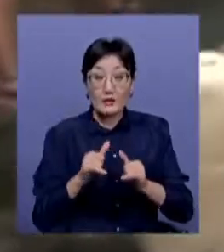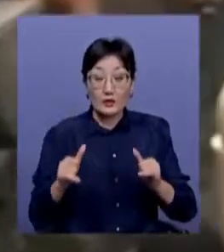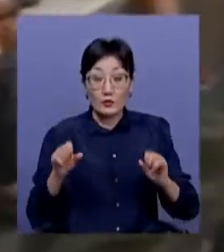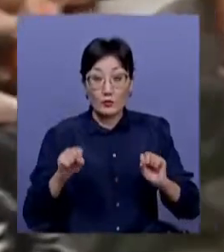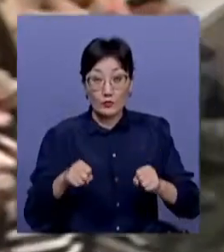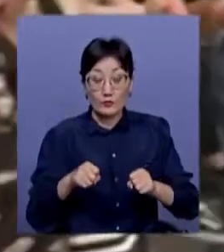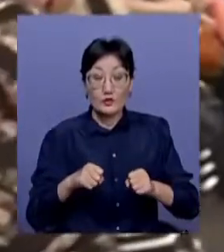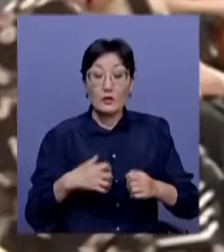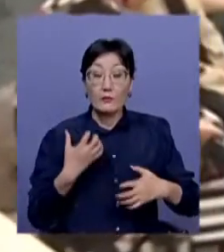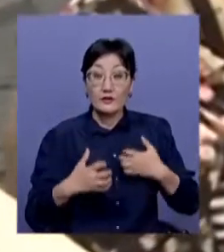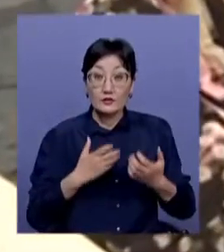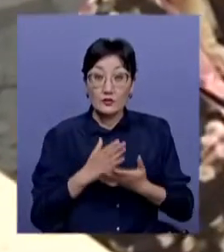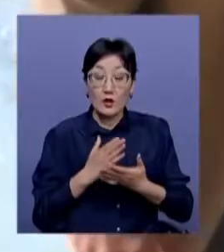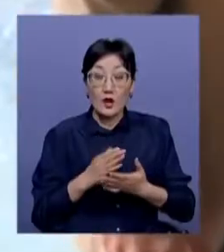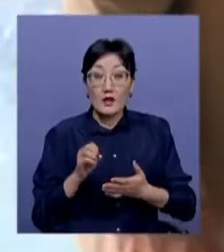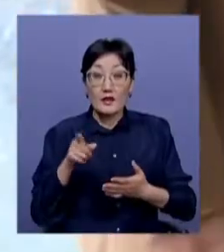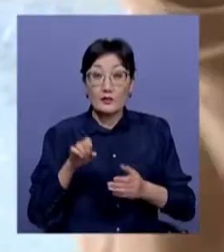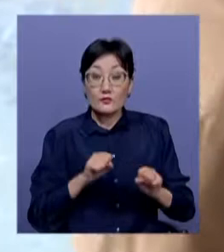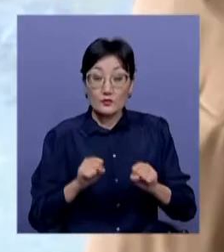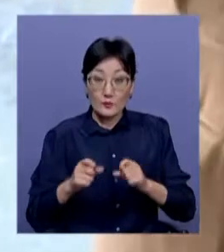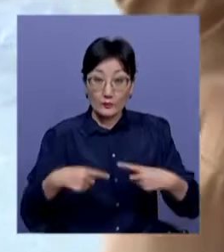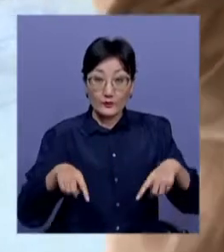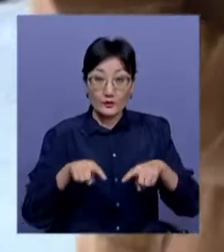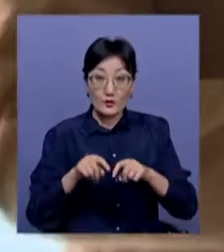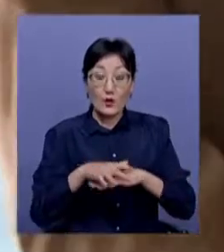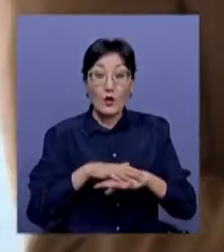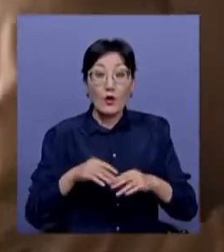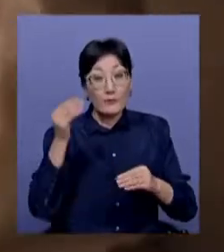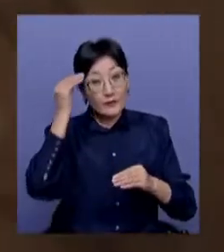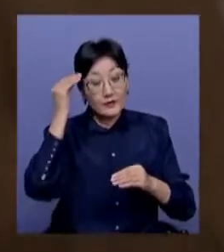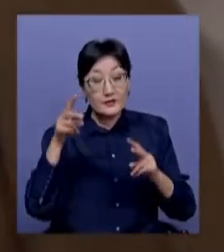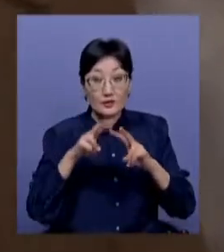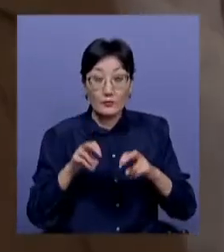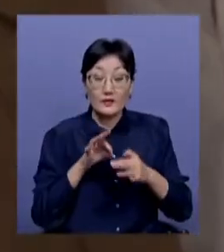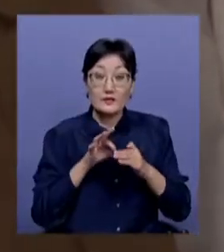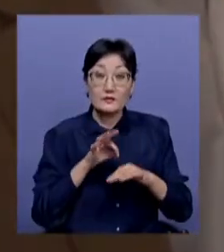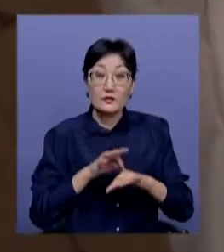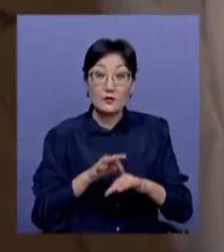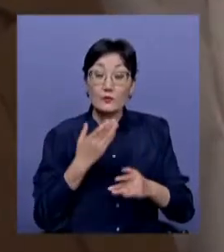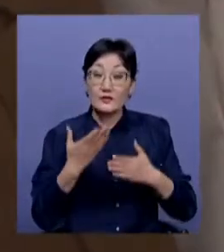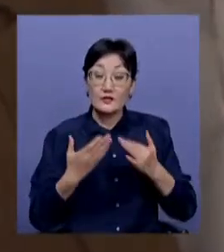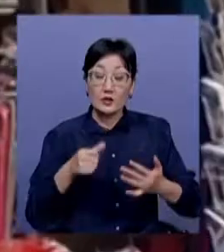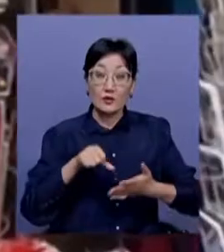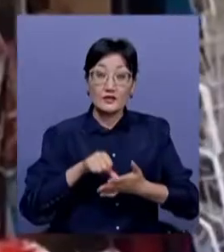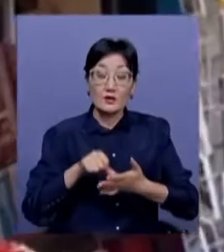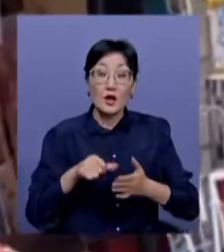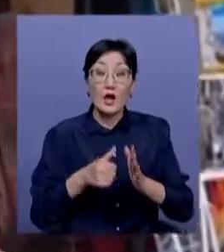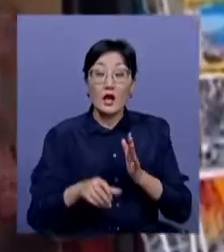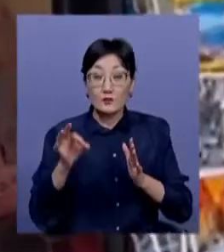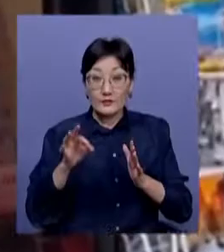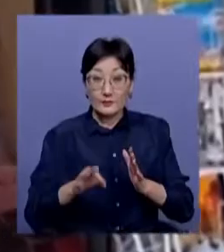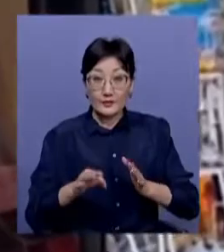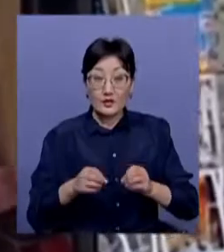деп үрейленіп отыр. Ерго сақтандыру компаниясының қоғам пікірін зерделеу мақсатында жүргізген сауалнамасына қатысушылардың